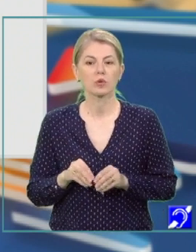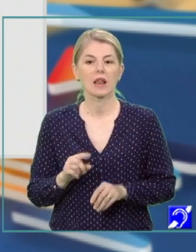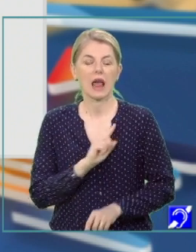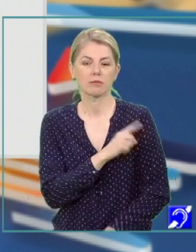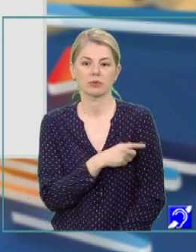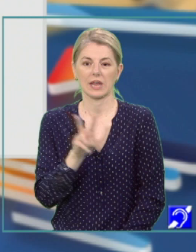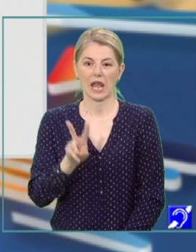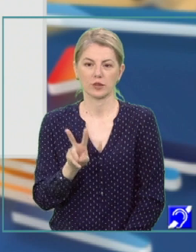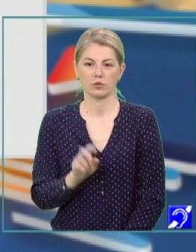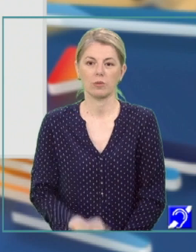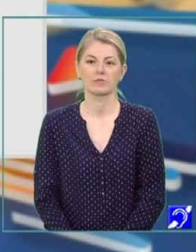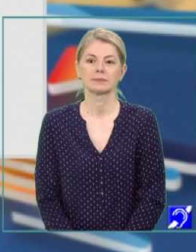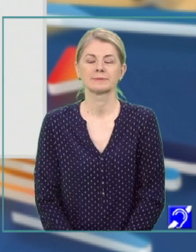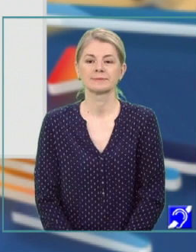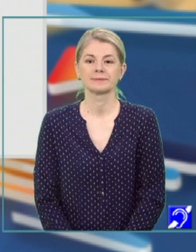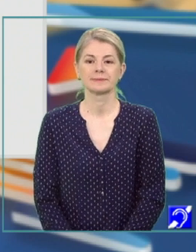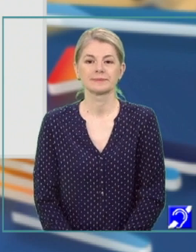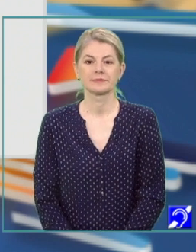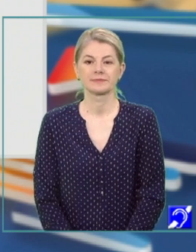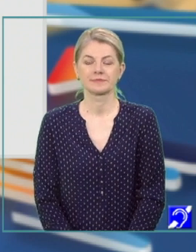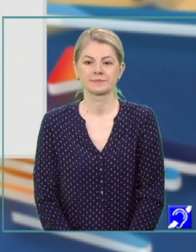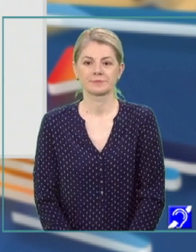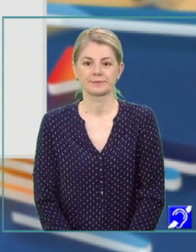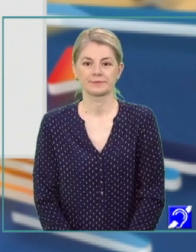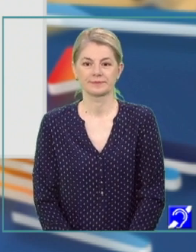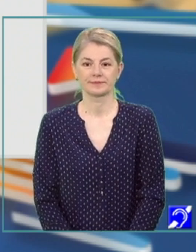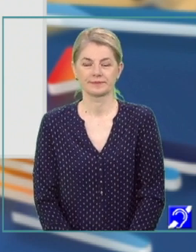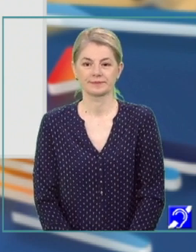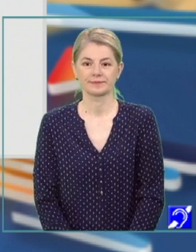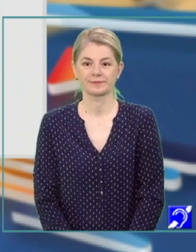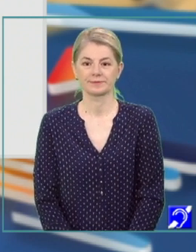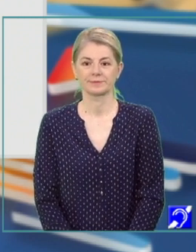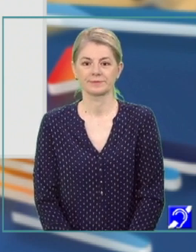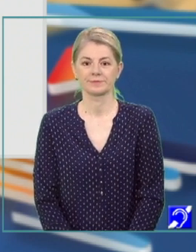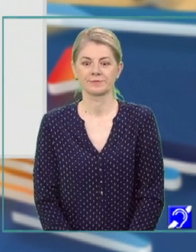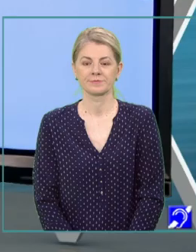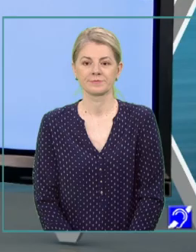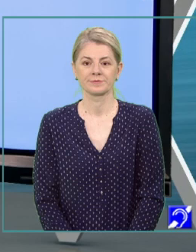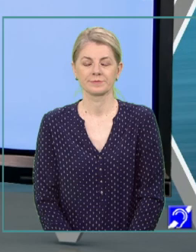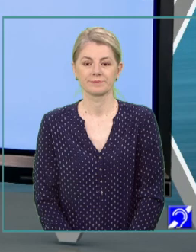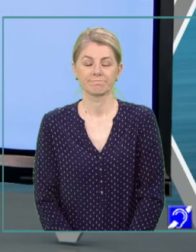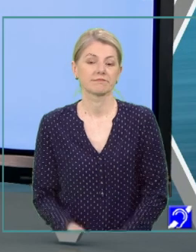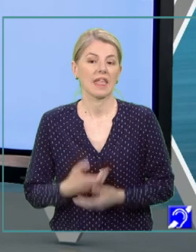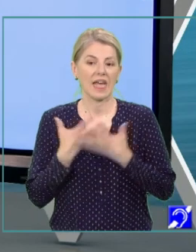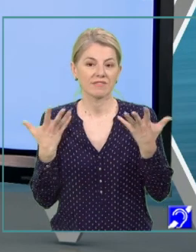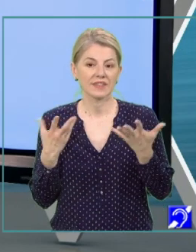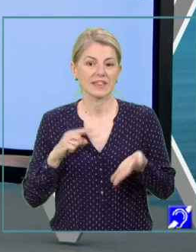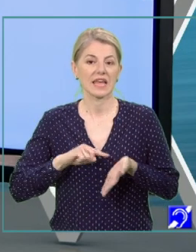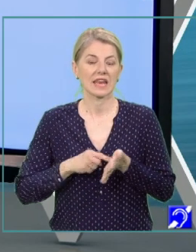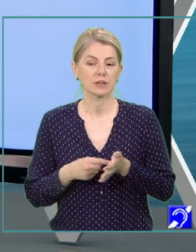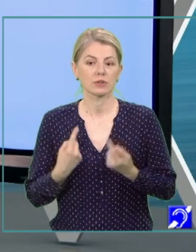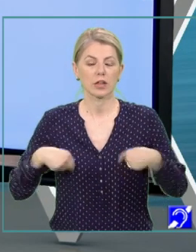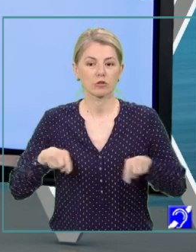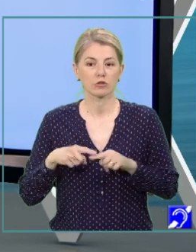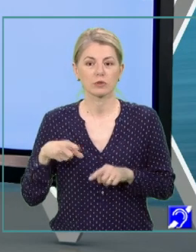pătrat. Aici vine paranteza, 2x totul la pătrat. Evident, rezultatul